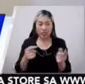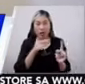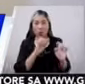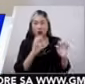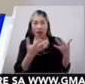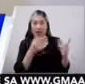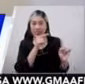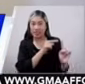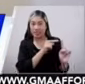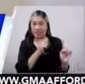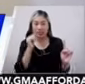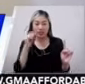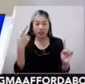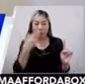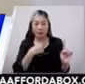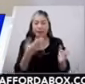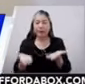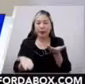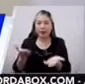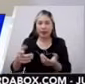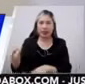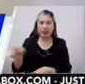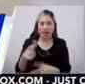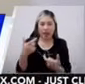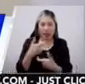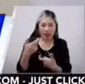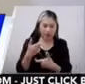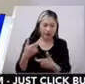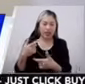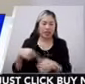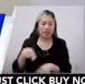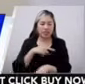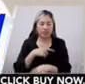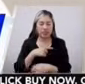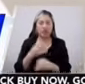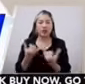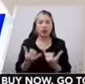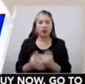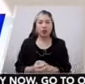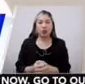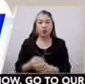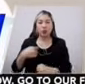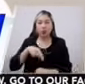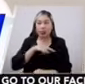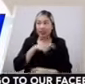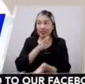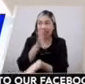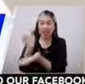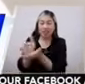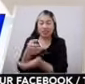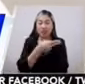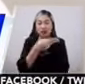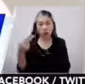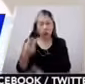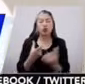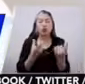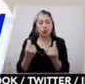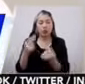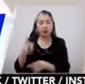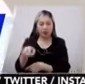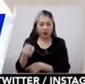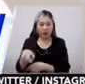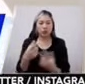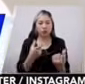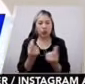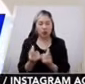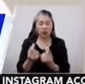roon at ginawa namin ang dapat namin gawin. Ito na po ang nangyari. No? Naiuwi